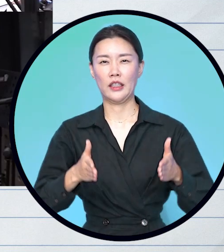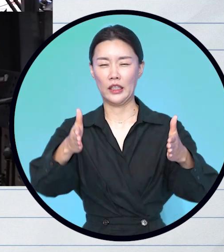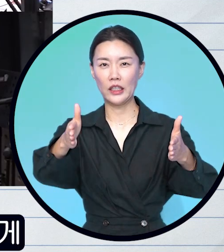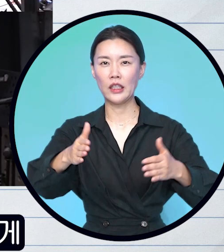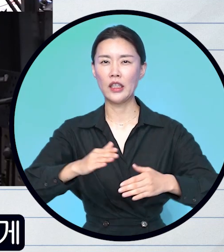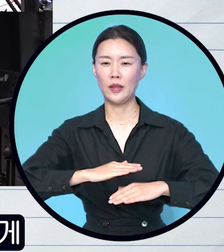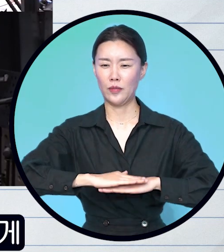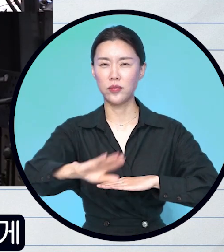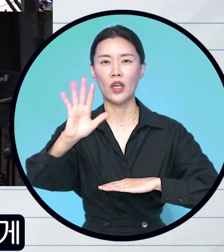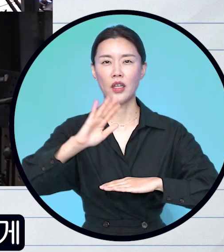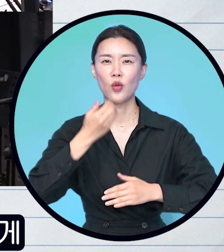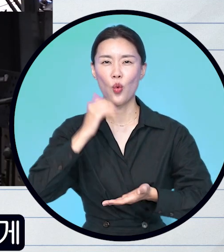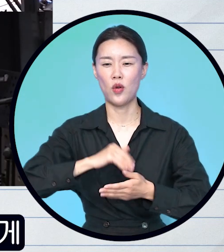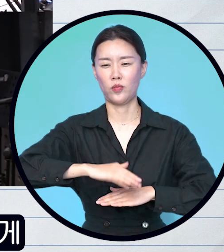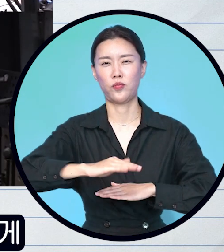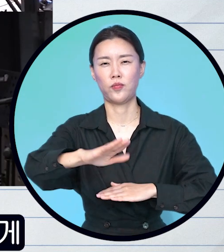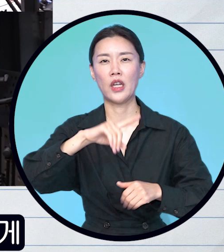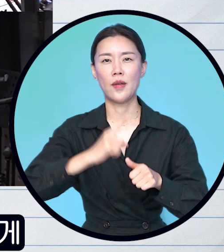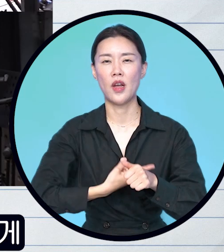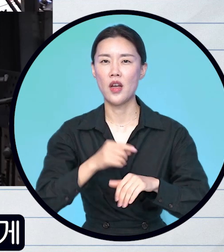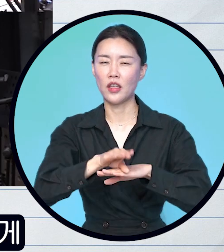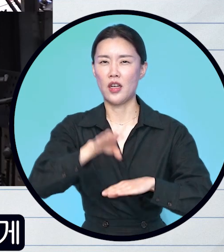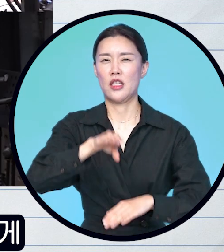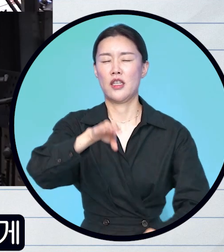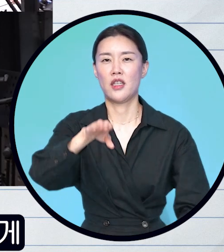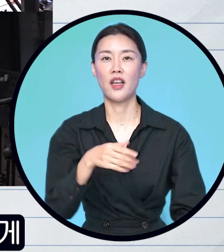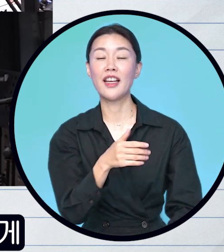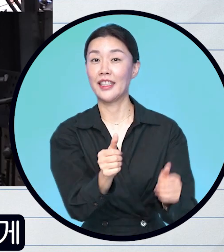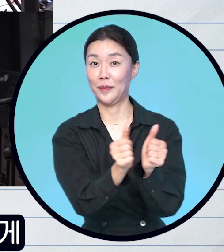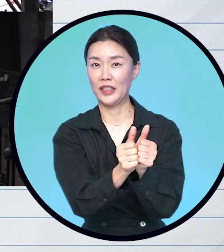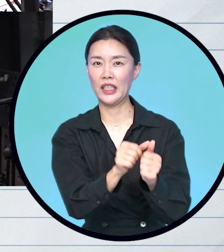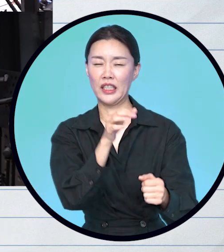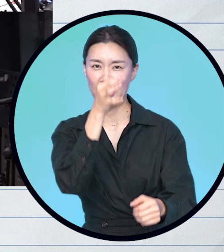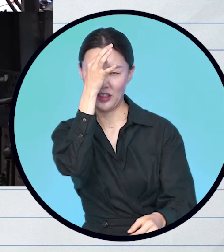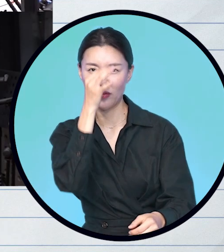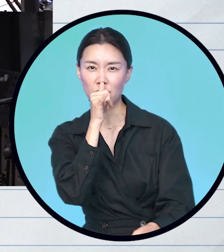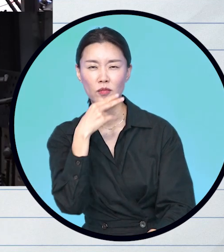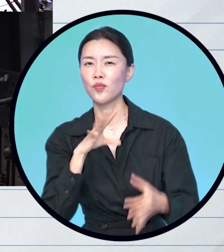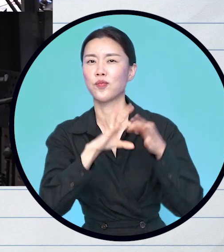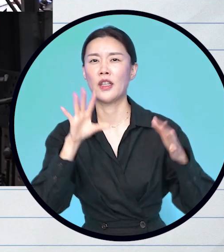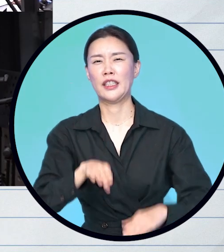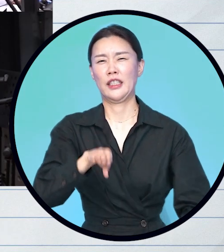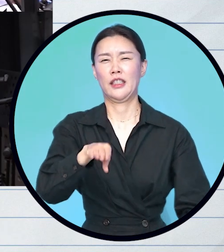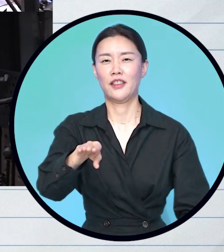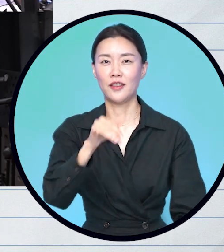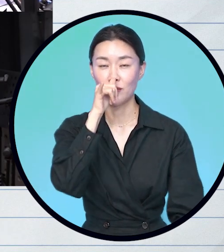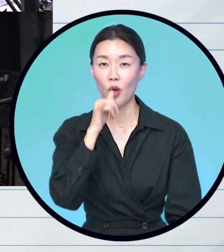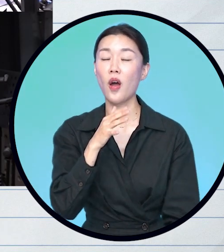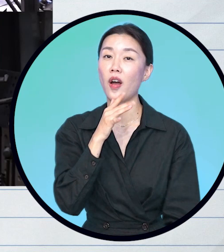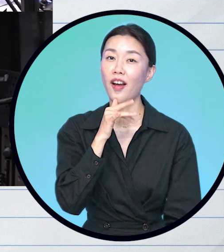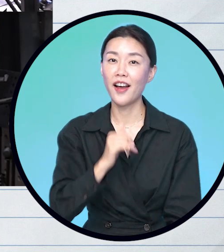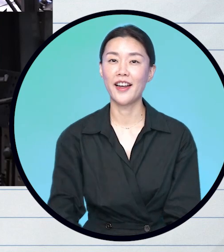길이라 디포장도로였어요. 아, 그래서 연준이 그런가? 형이 실력과 무관하게 이렇게 맞아요. 차가 엄청 흔들리죠, 그렇죠?